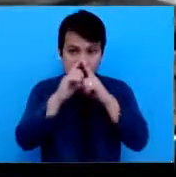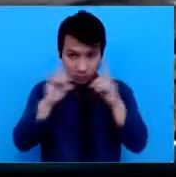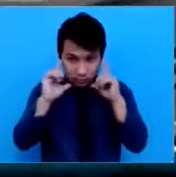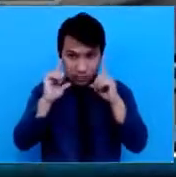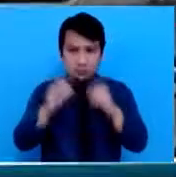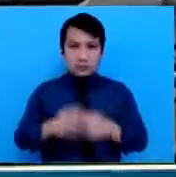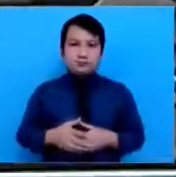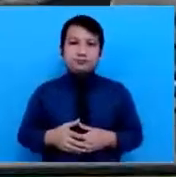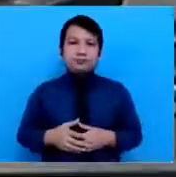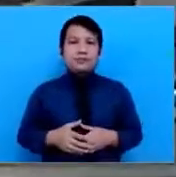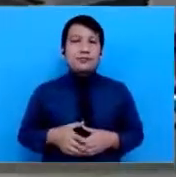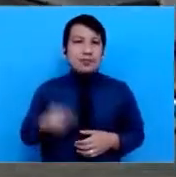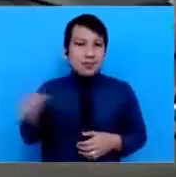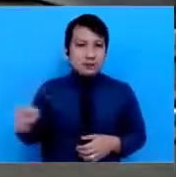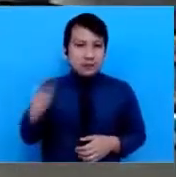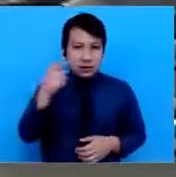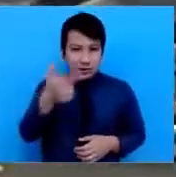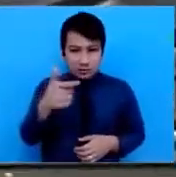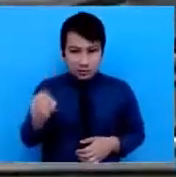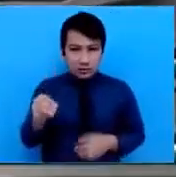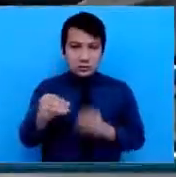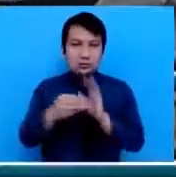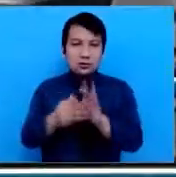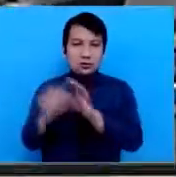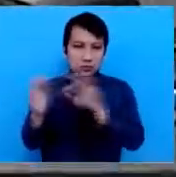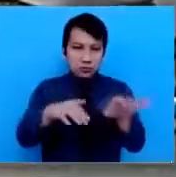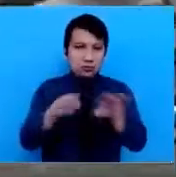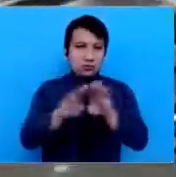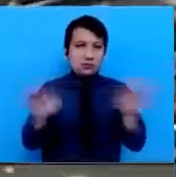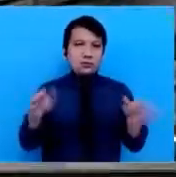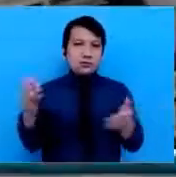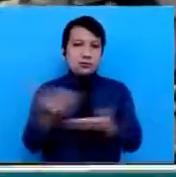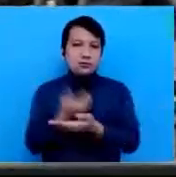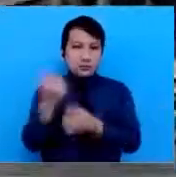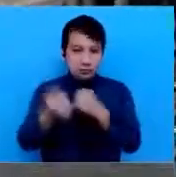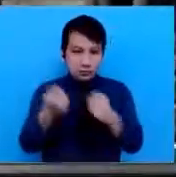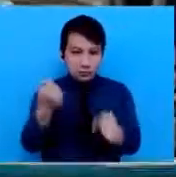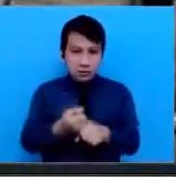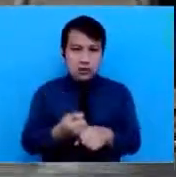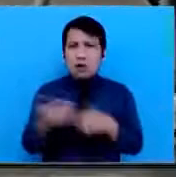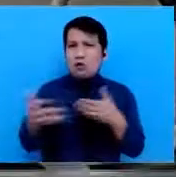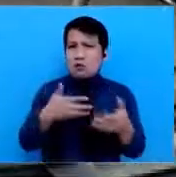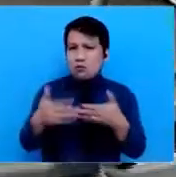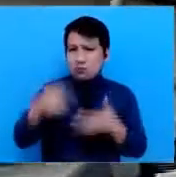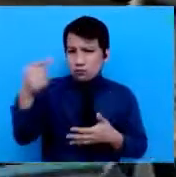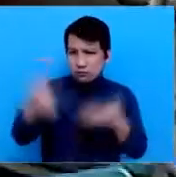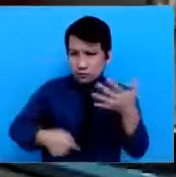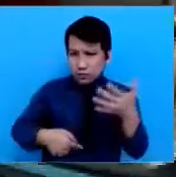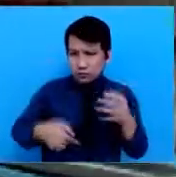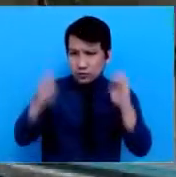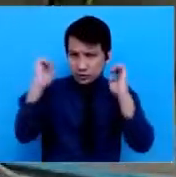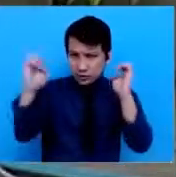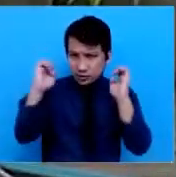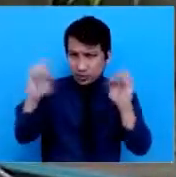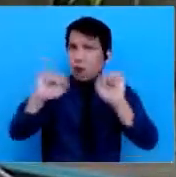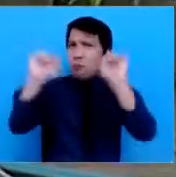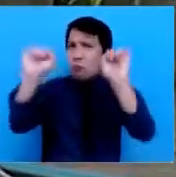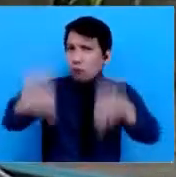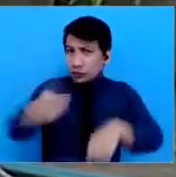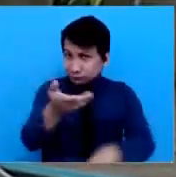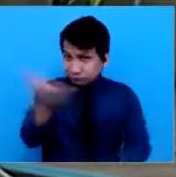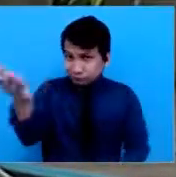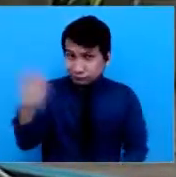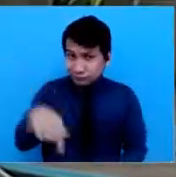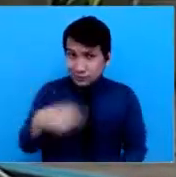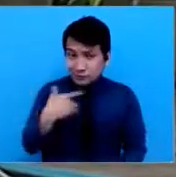Ganado ang mga gym goers upang simulan ang bagong taon. Pero ano-ano nga ba ang mga exercises na pwede gawin para sa